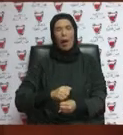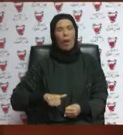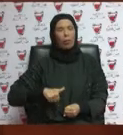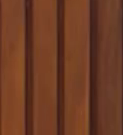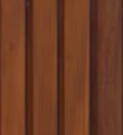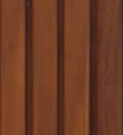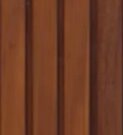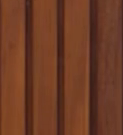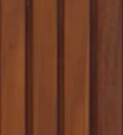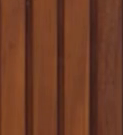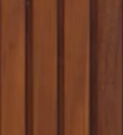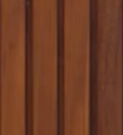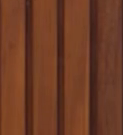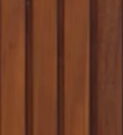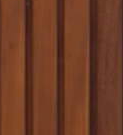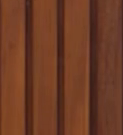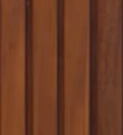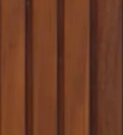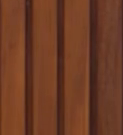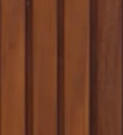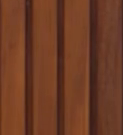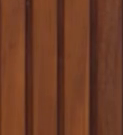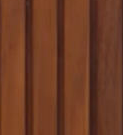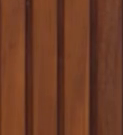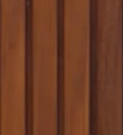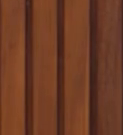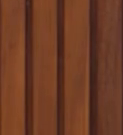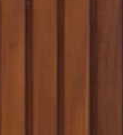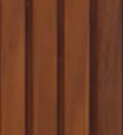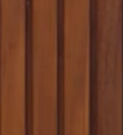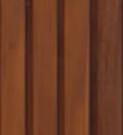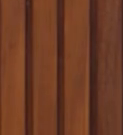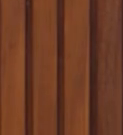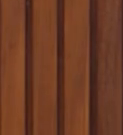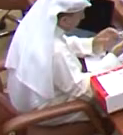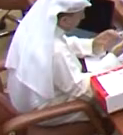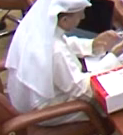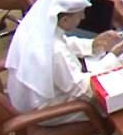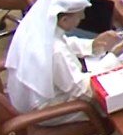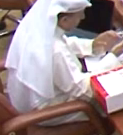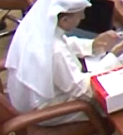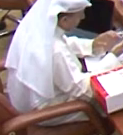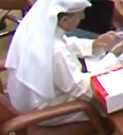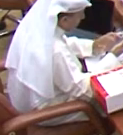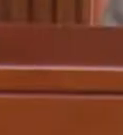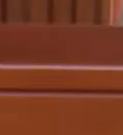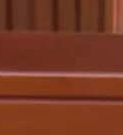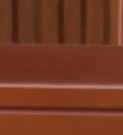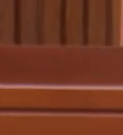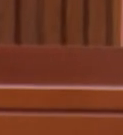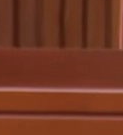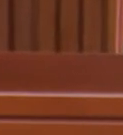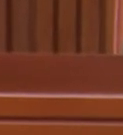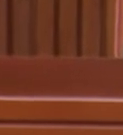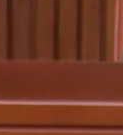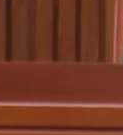نبدأ بتلاوة أسماء المعتذرين والغائبين عن الجلسة السابقة. الأخ الأمين العام تفضل. لا يوجد متغيبون في الجلسة